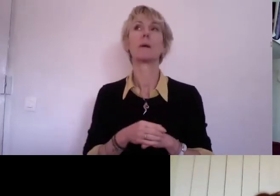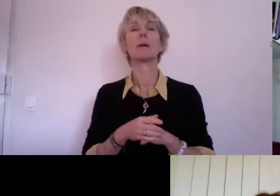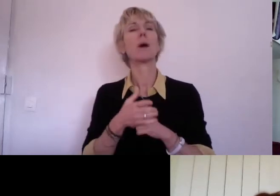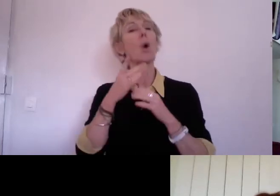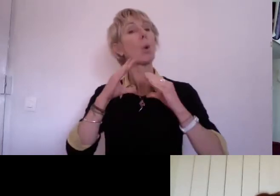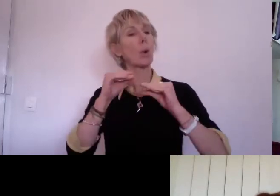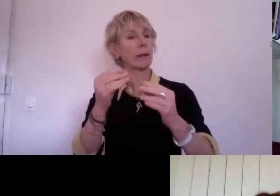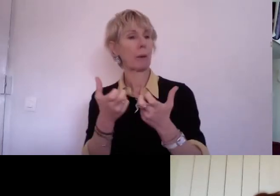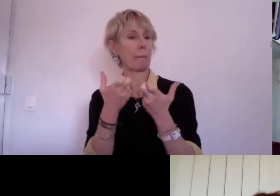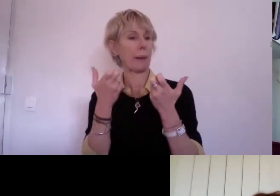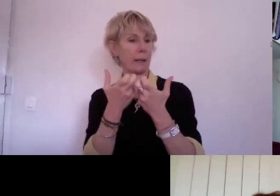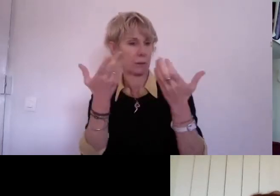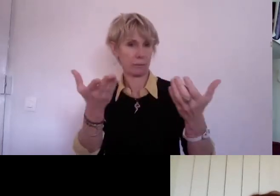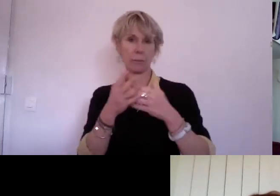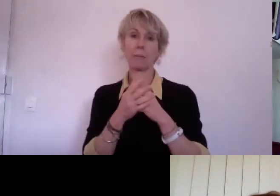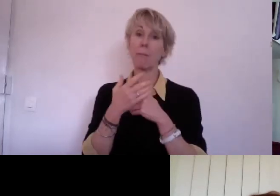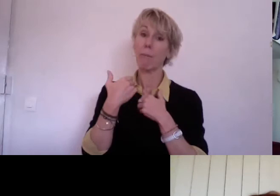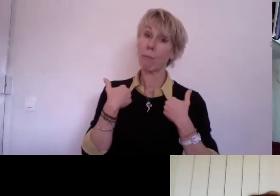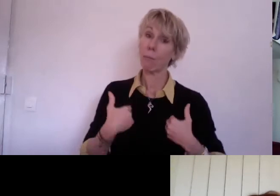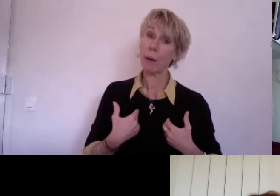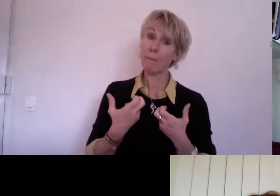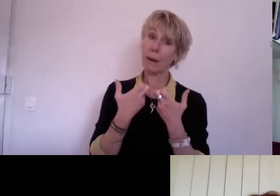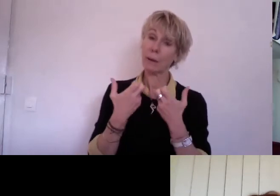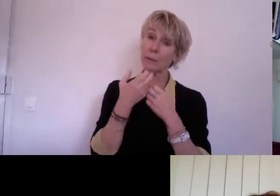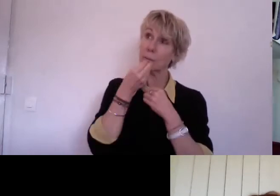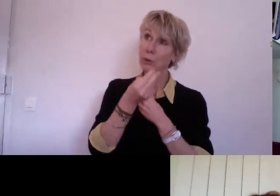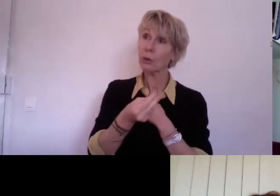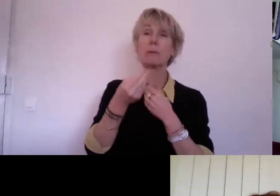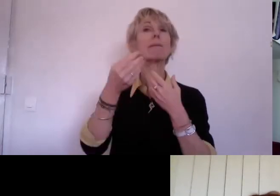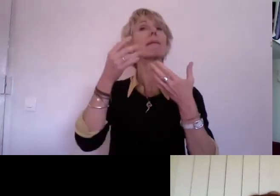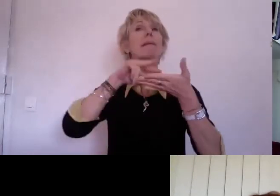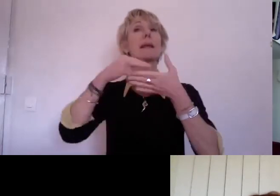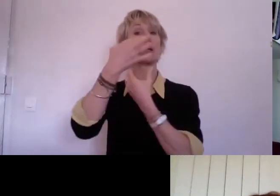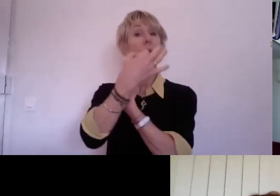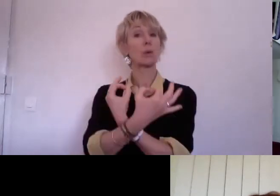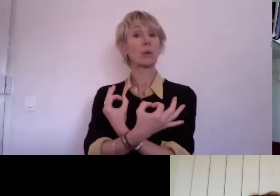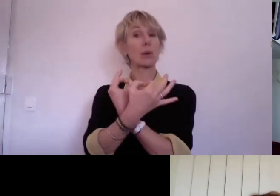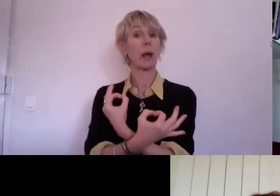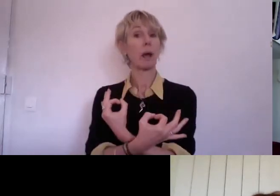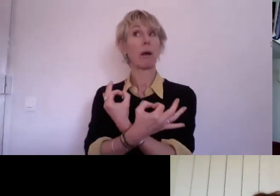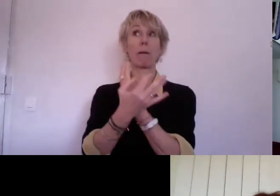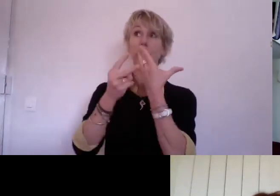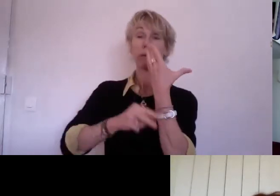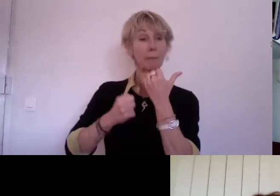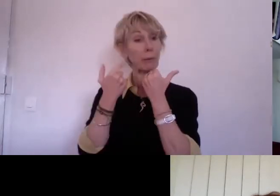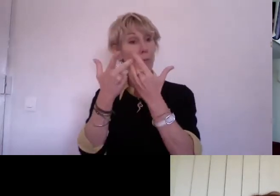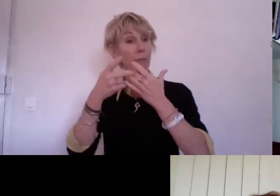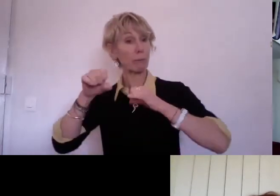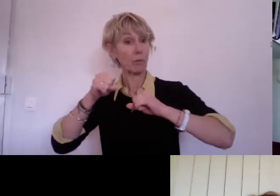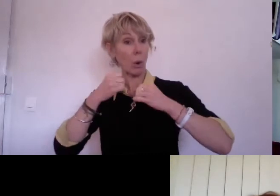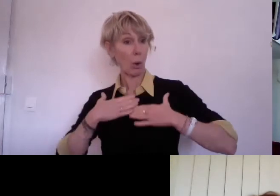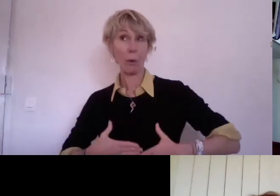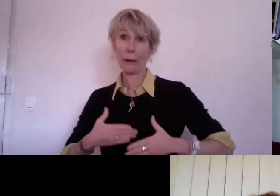par exemple, donc moi j'utilise la technique du yoga. Je propose des mouvements corporels très simples